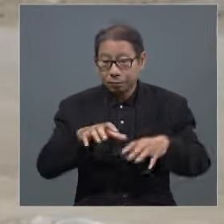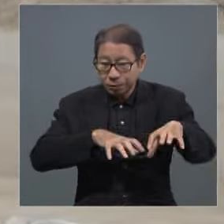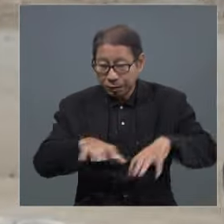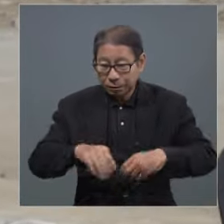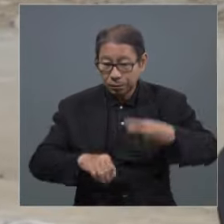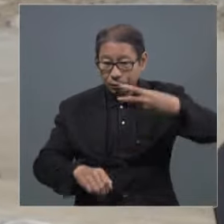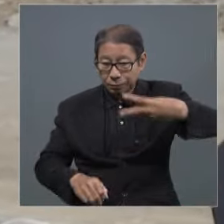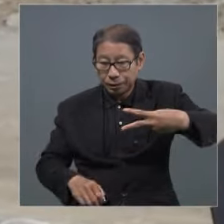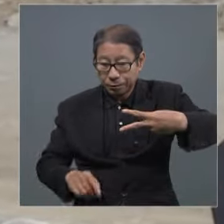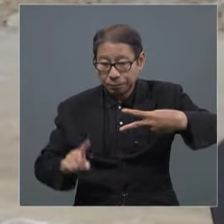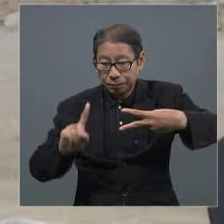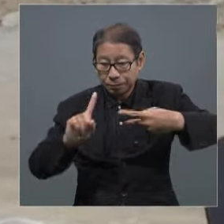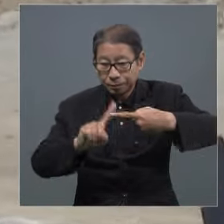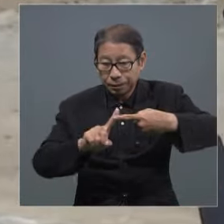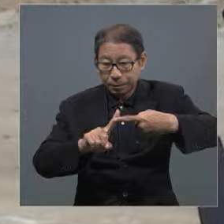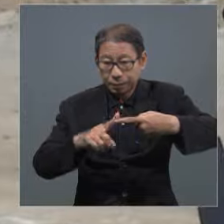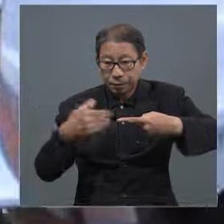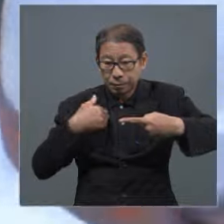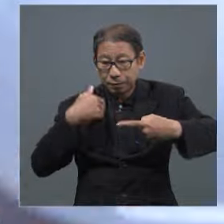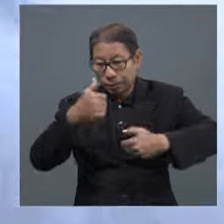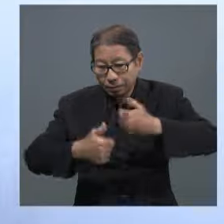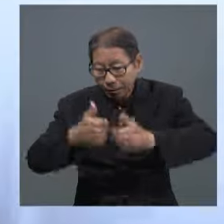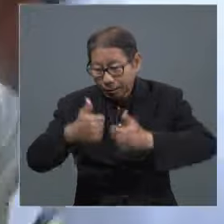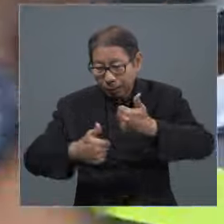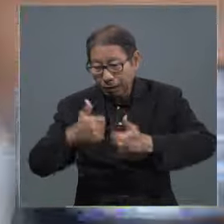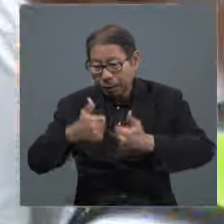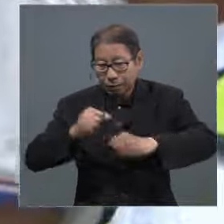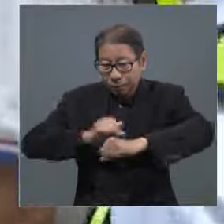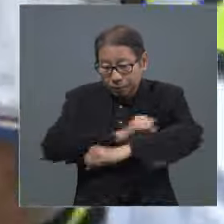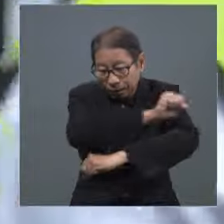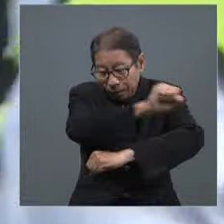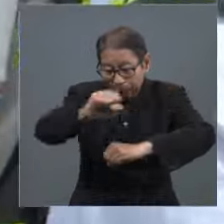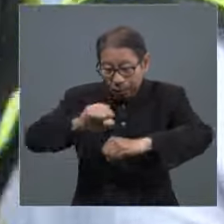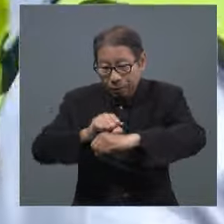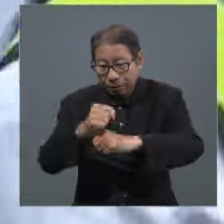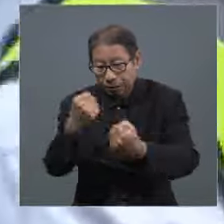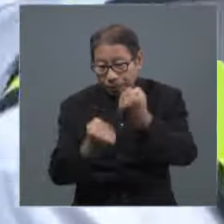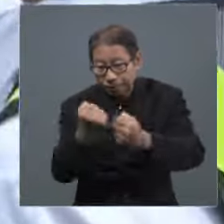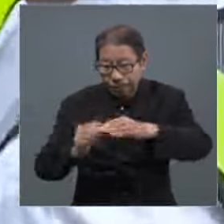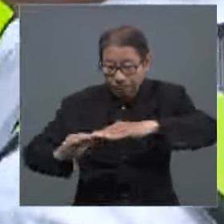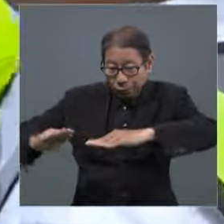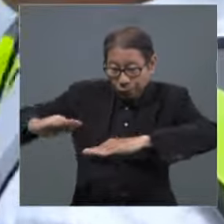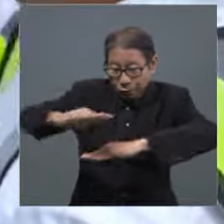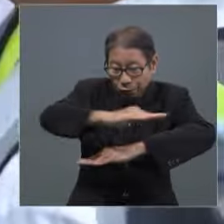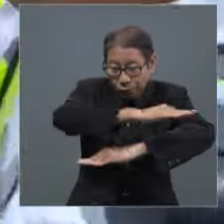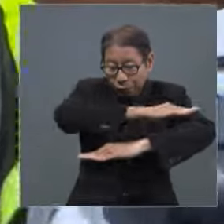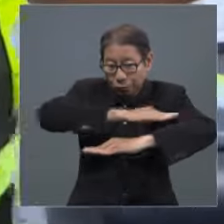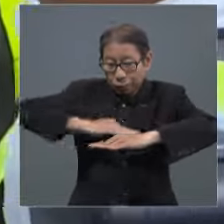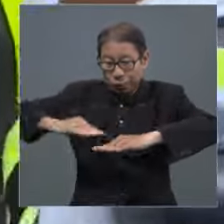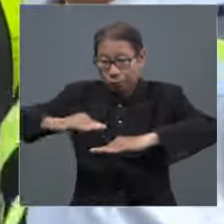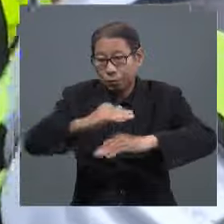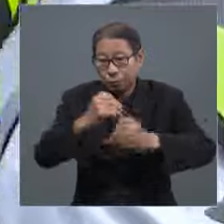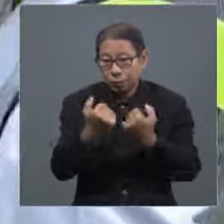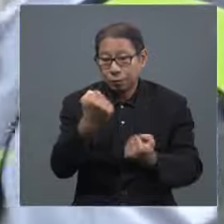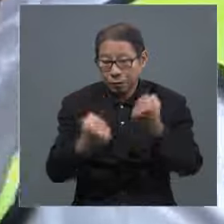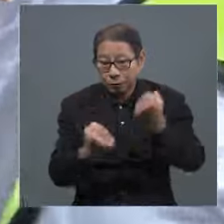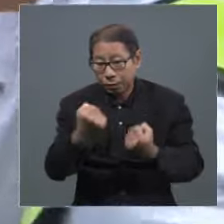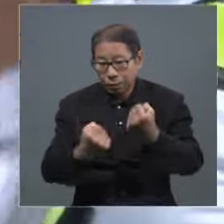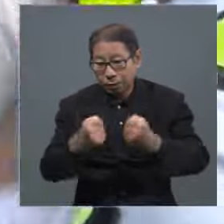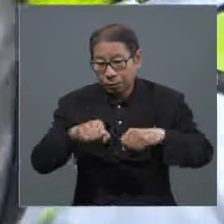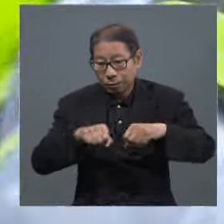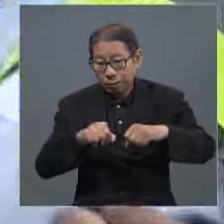ยกันแบบแรกเรียกว่า Circuit Race อันนี้ก็คือใช้สนามแข่งนะจะสามารถควบคุมเรื่องความปลอดภัยได้ง่ายคือมันเป็นสนามแข่งรถเลย